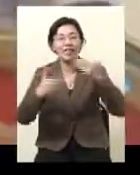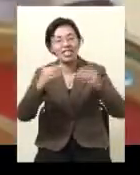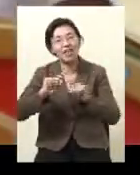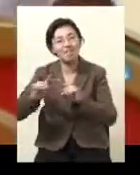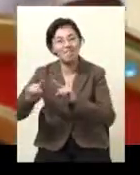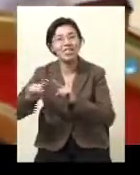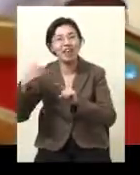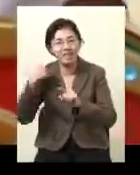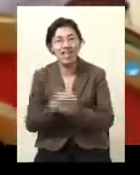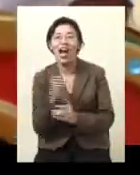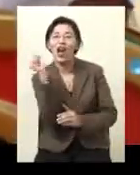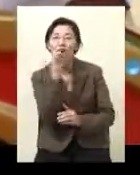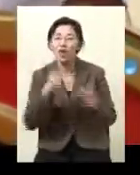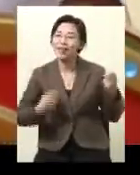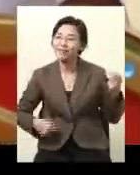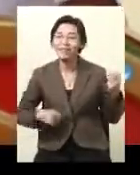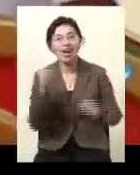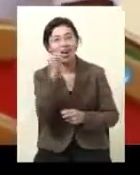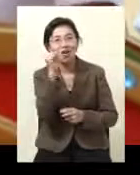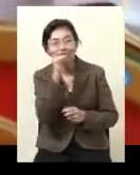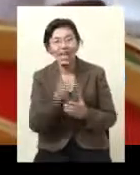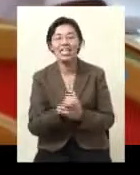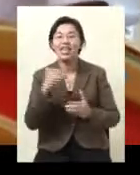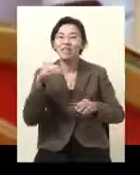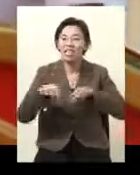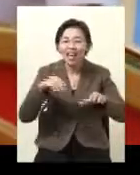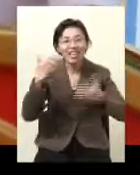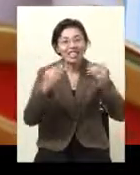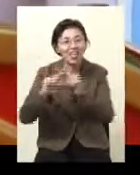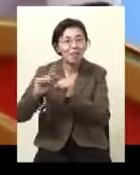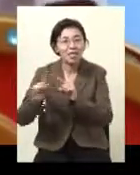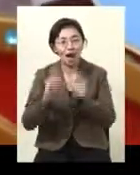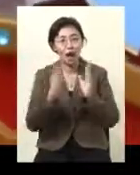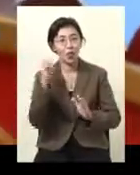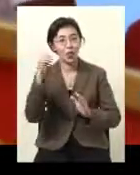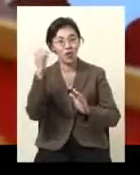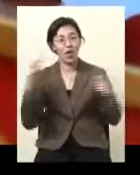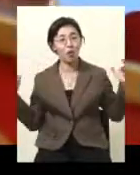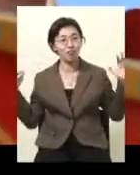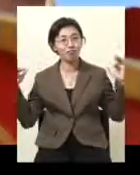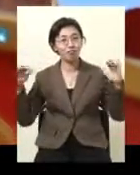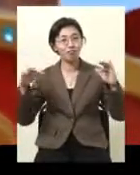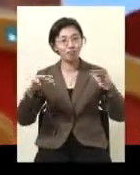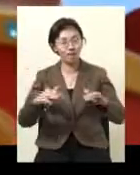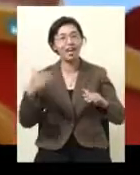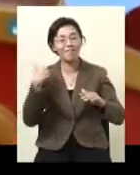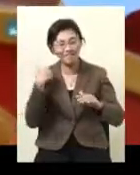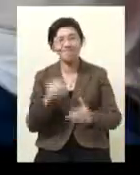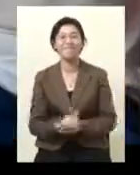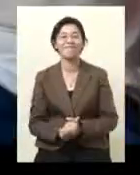รมด้วยนะครับมีมินิคอนเสิร์ตมีการจัดธีมต่างๆขึ้นมาเพื่อให้นักเที่ยวมาเน้นเรื่องถ่ายรูปนะ